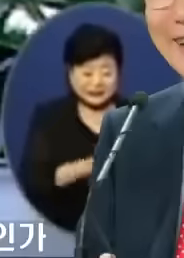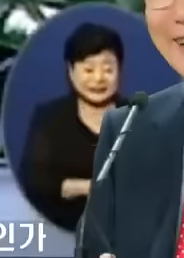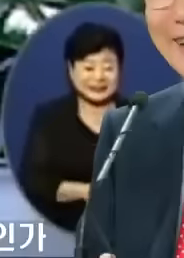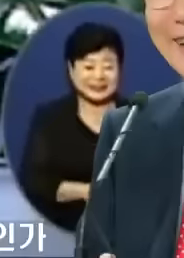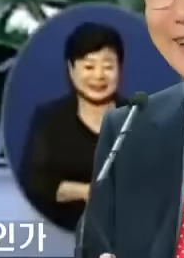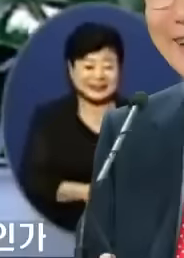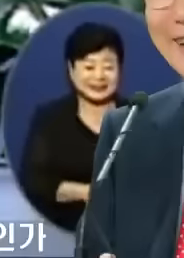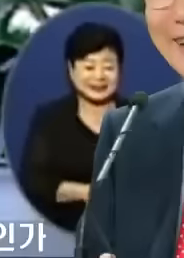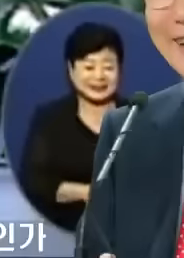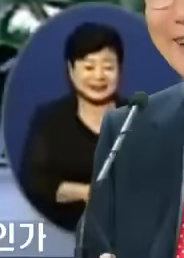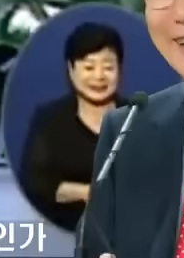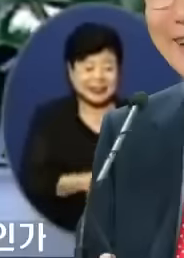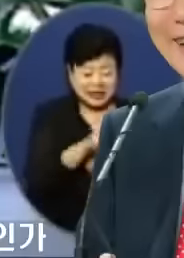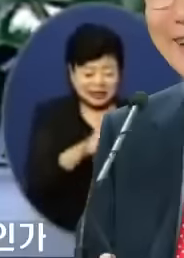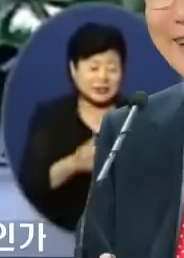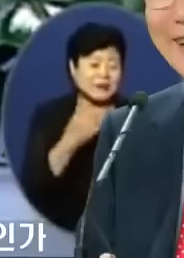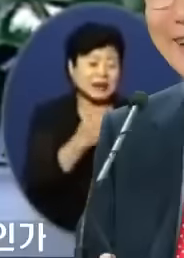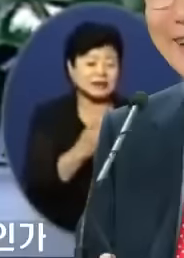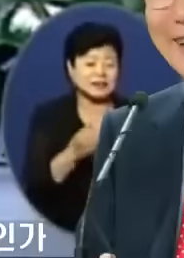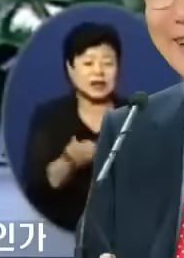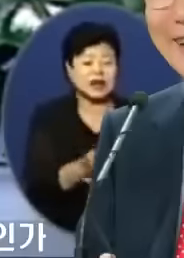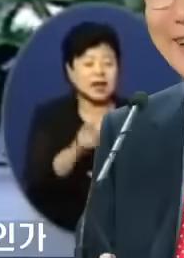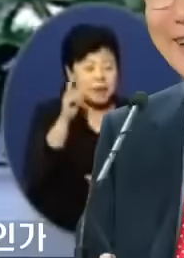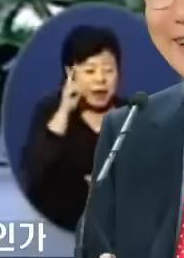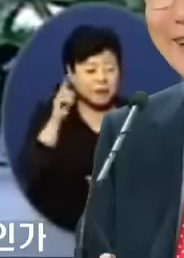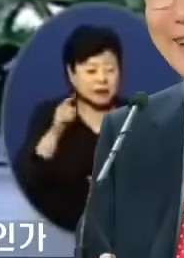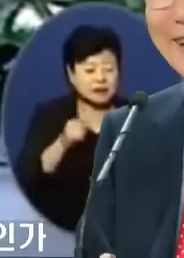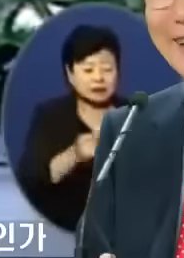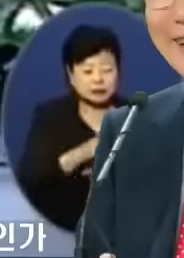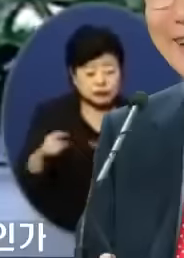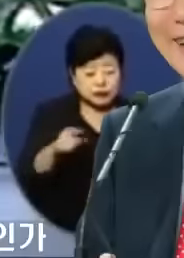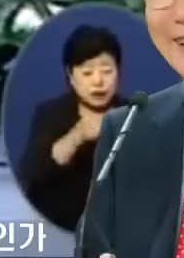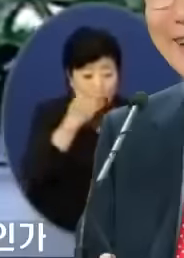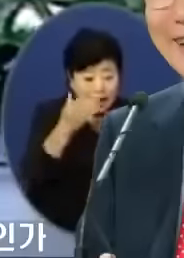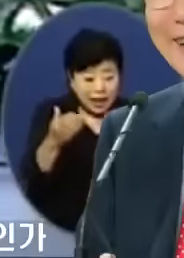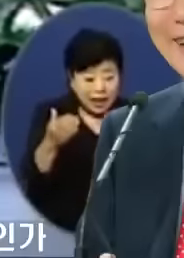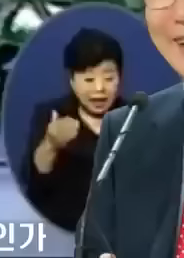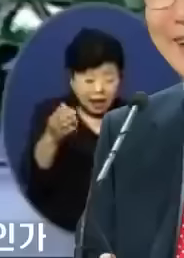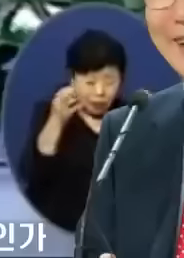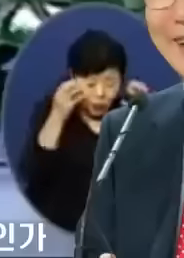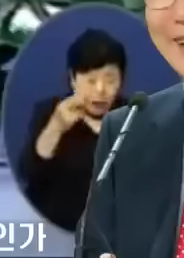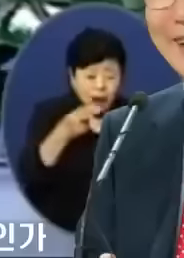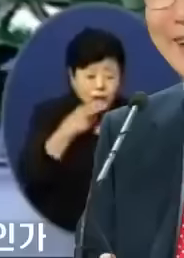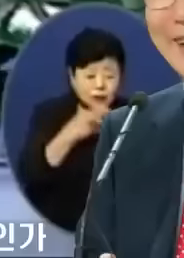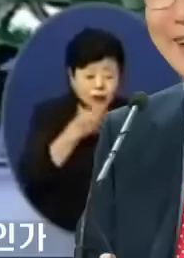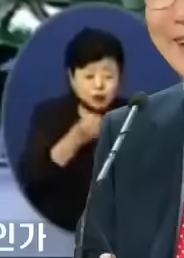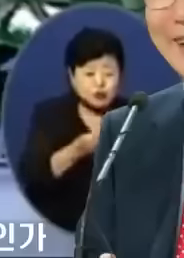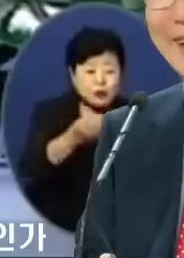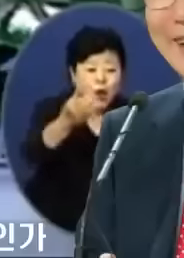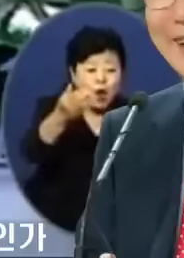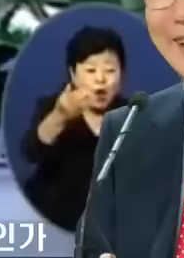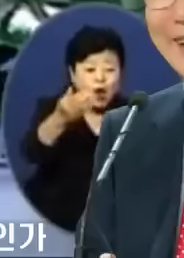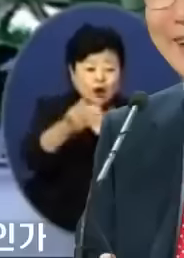것입니다. 그래야 하나님의 은혜를 100% 누릴 수가 있는 것입니다. 고난이 없는 축복은